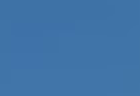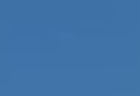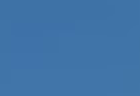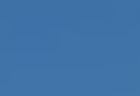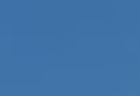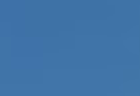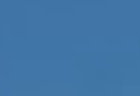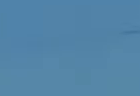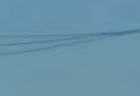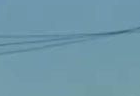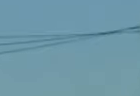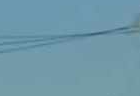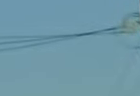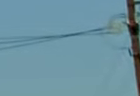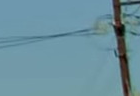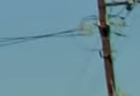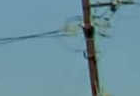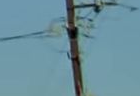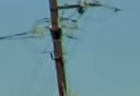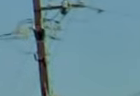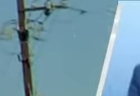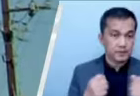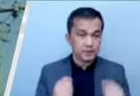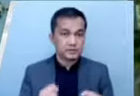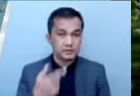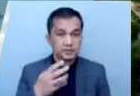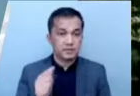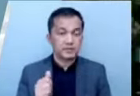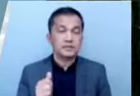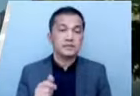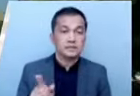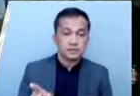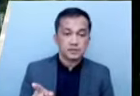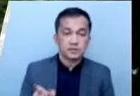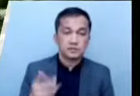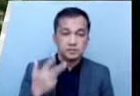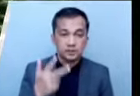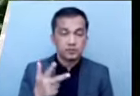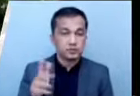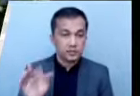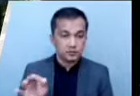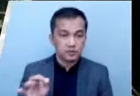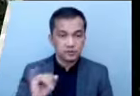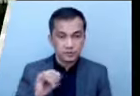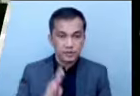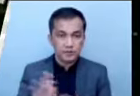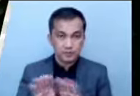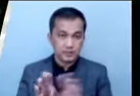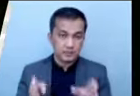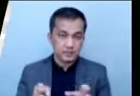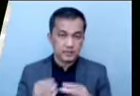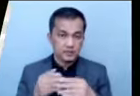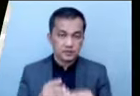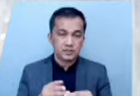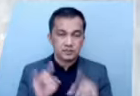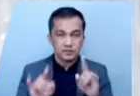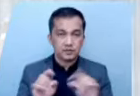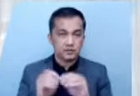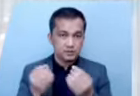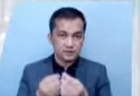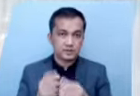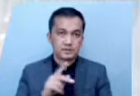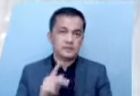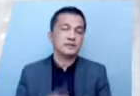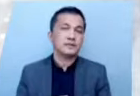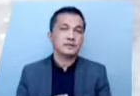Maging bahagi ng lalo pang pagpapalakas ng GMA Network, may 39 na job opening ang nangungunang media organization sa bansa,